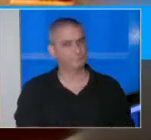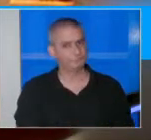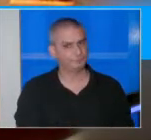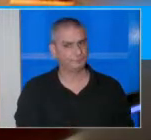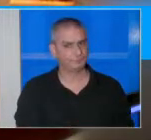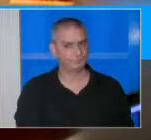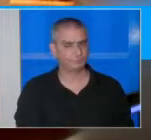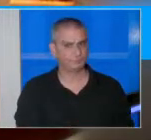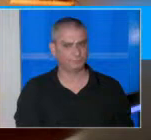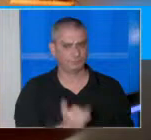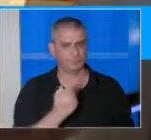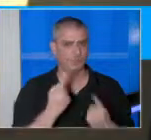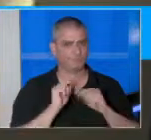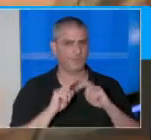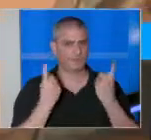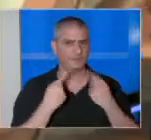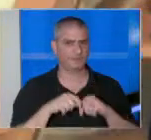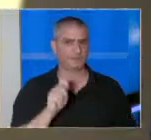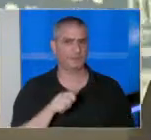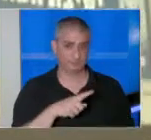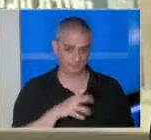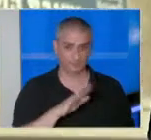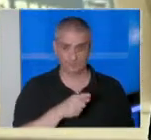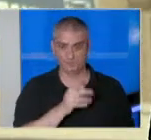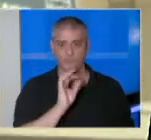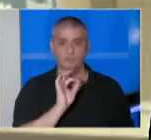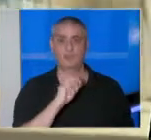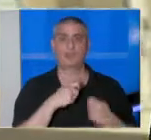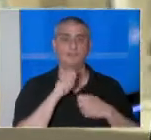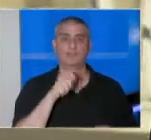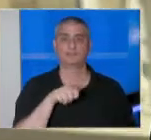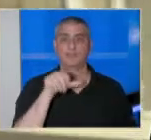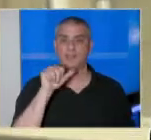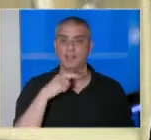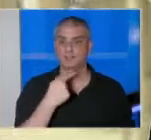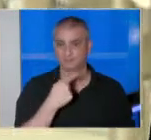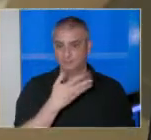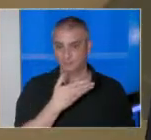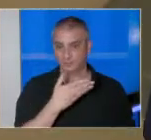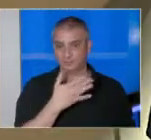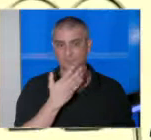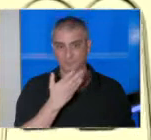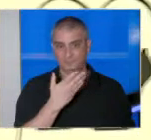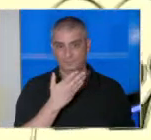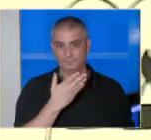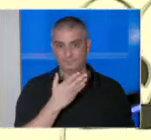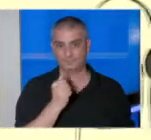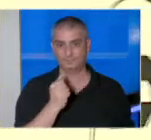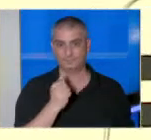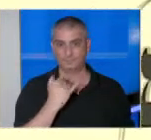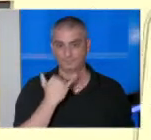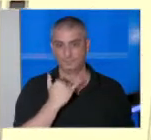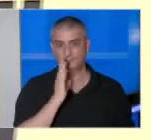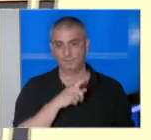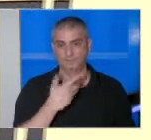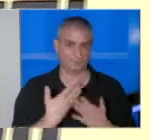היום יניר בוועדה אחרת, ועדת הכנסת גם של חבר הכנסת איתן גינזבורג, שכאמור יחשב